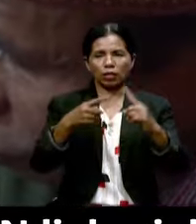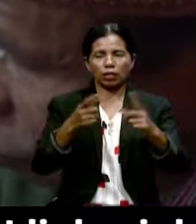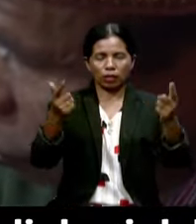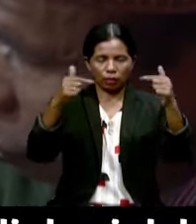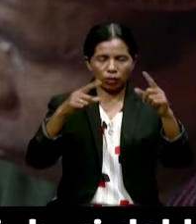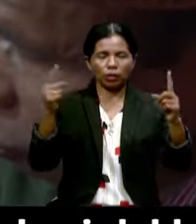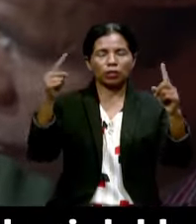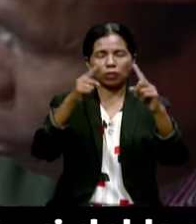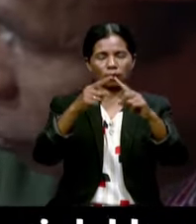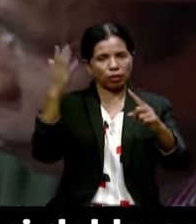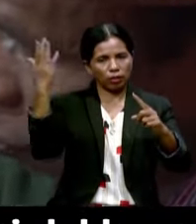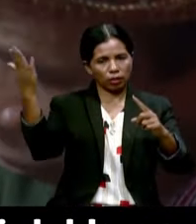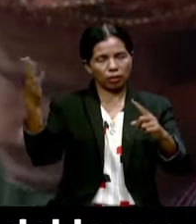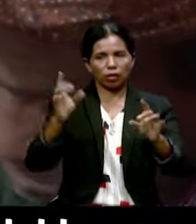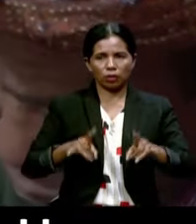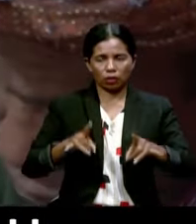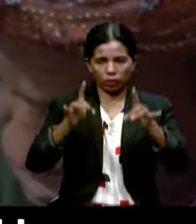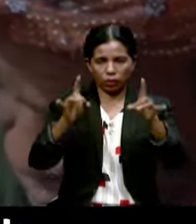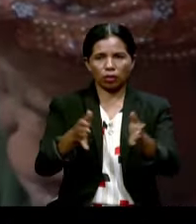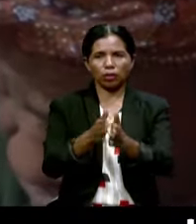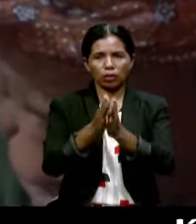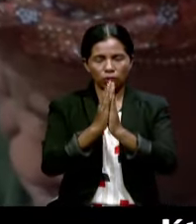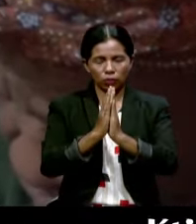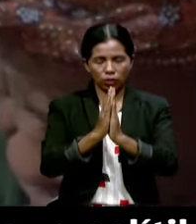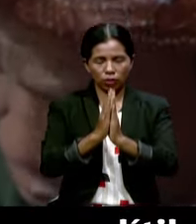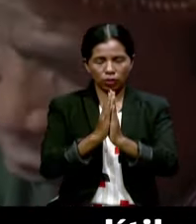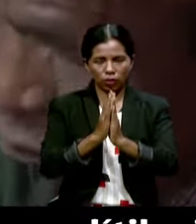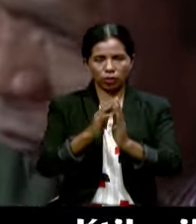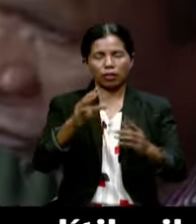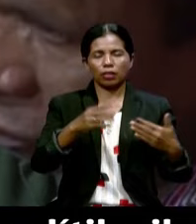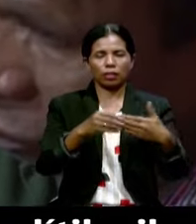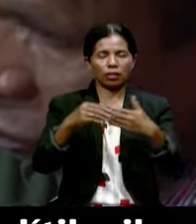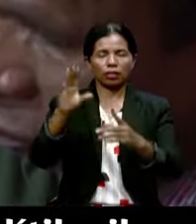ihane bakare. Isu warna ulung buat sira hi Australia.